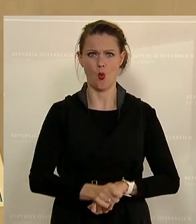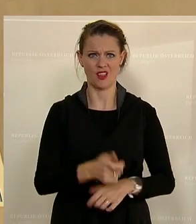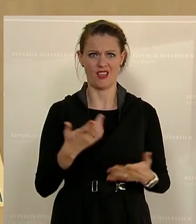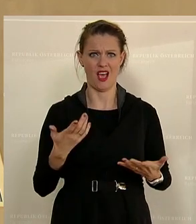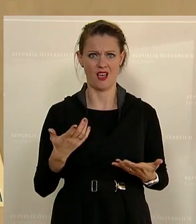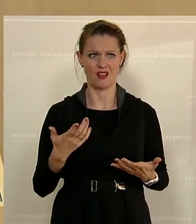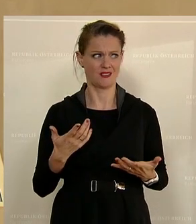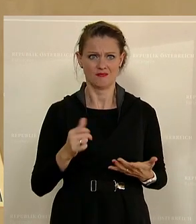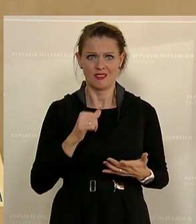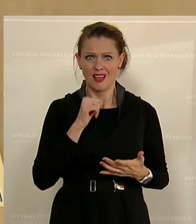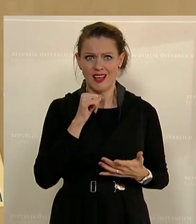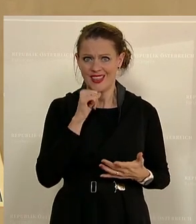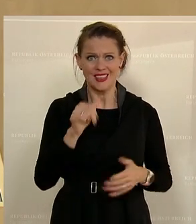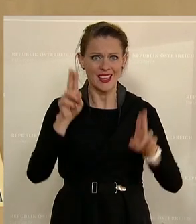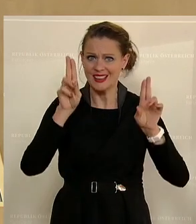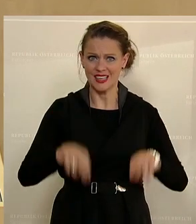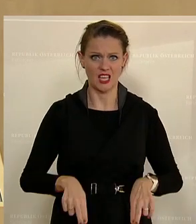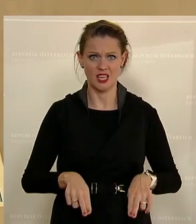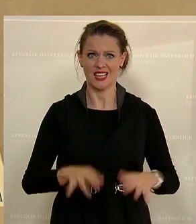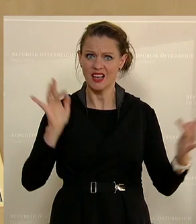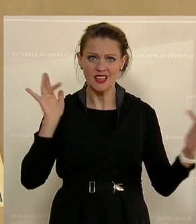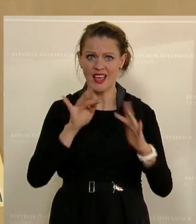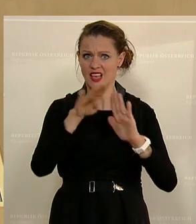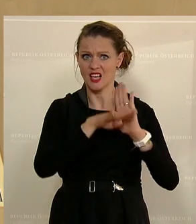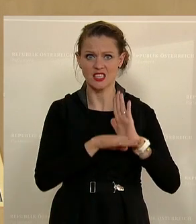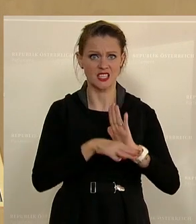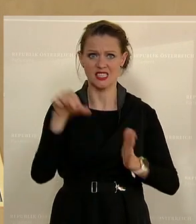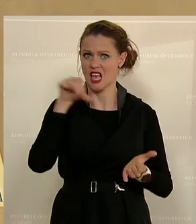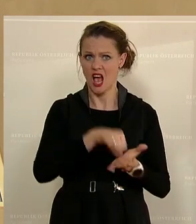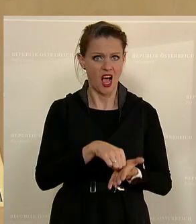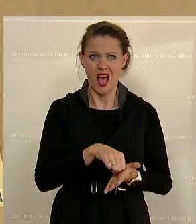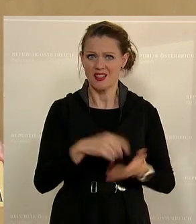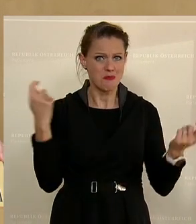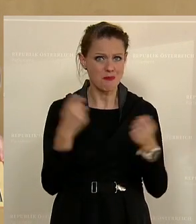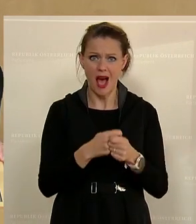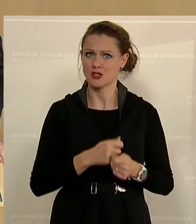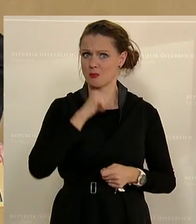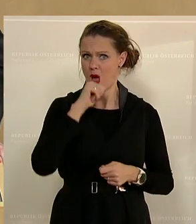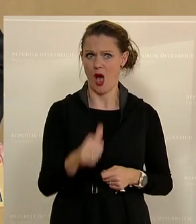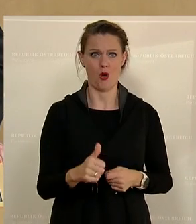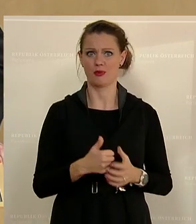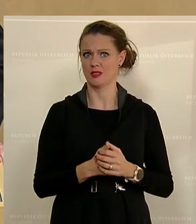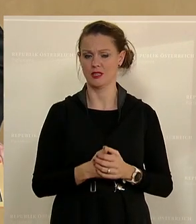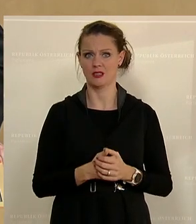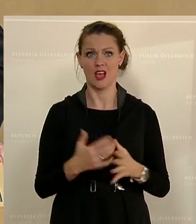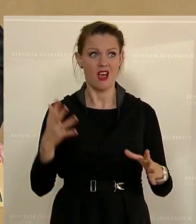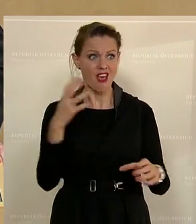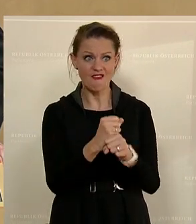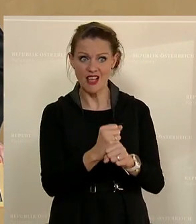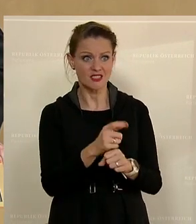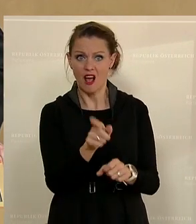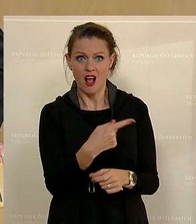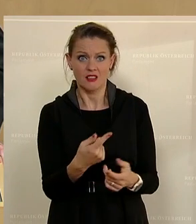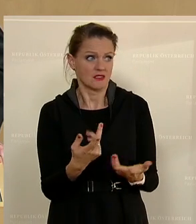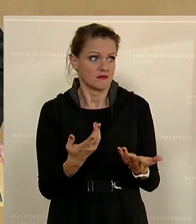vollkommen unrechtmäßig, gegen die Gesetze auch des Irans, die eigentlich eine Festhaltung, eine weitere von ihm überhaupt